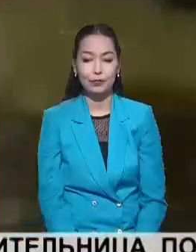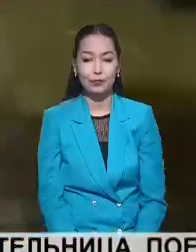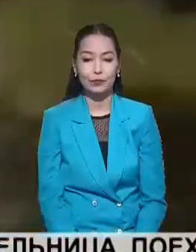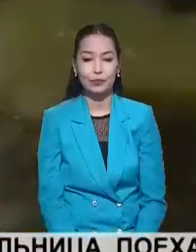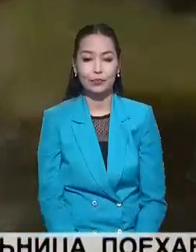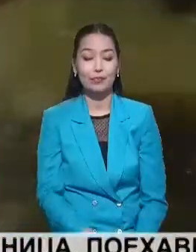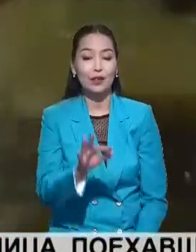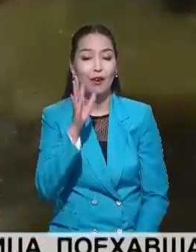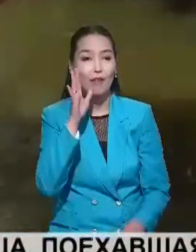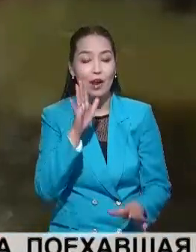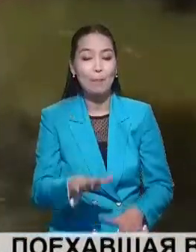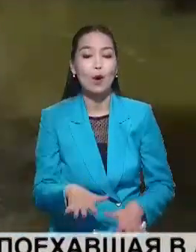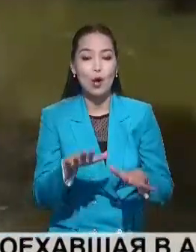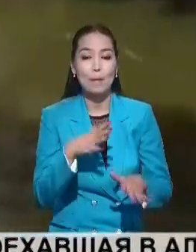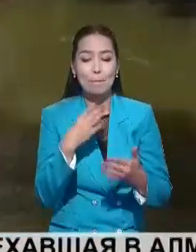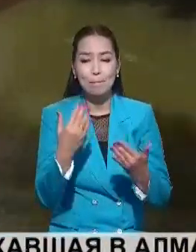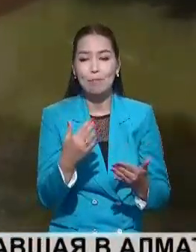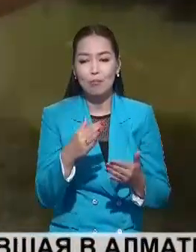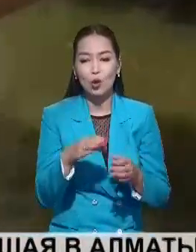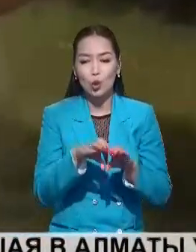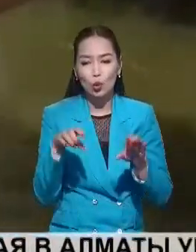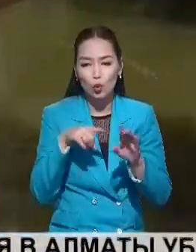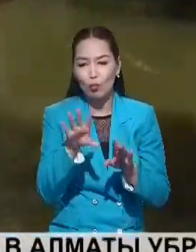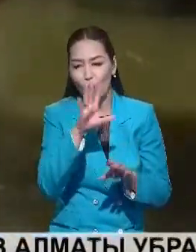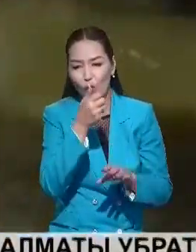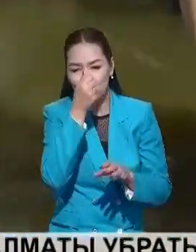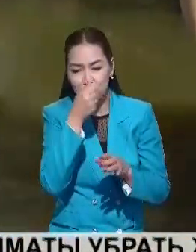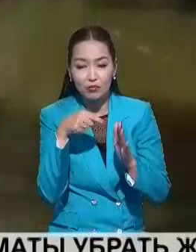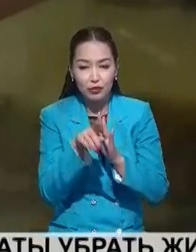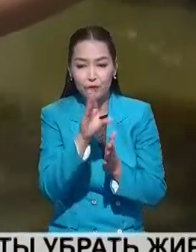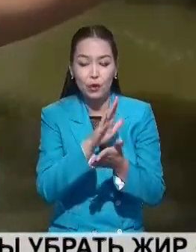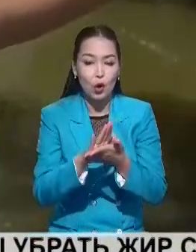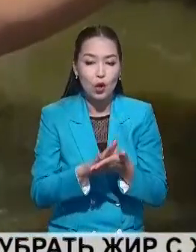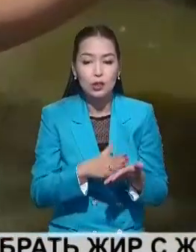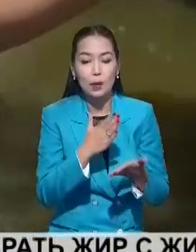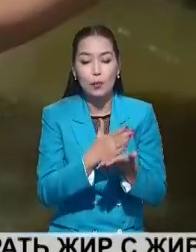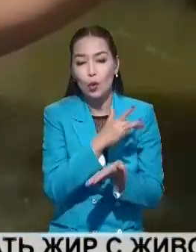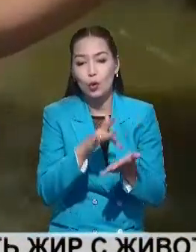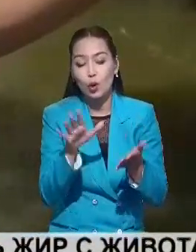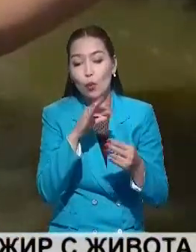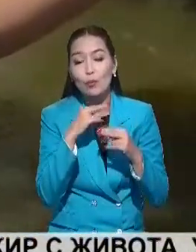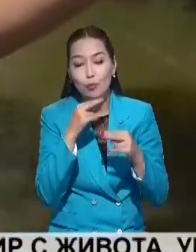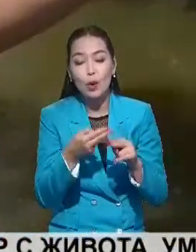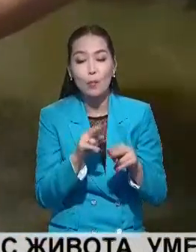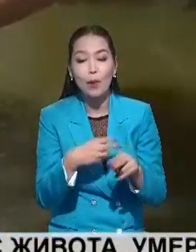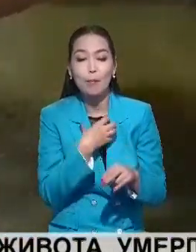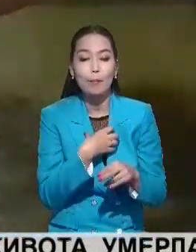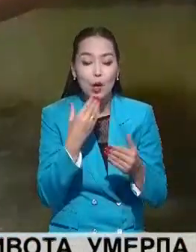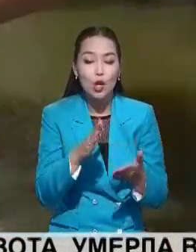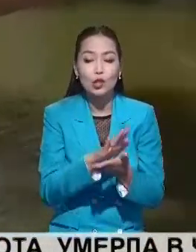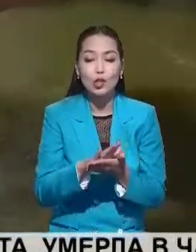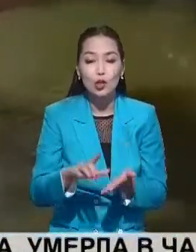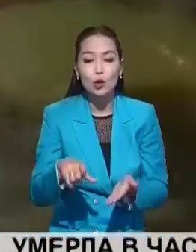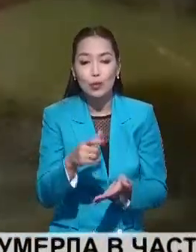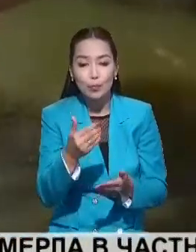Во время паводка здесь засорились трубы. Сейчас мы их очищаем. Здесь отдыхают горожане, гуляют дети, поэтому необходимо очистить территорию и на